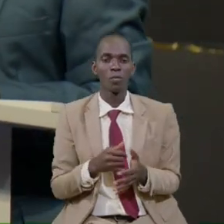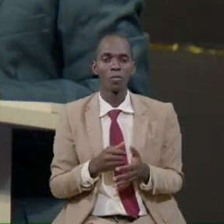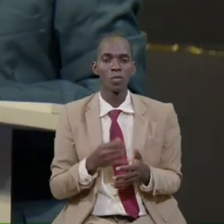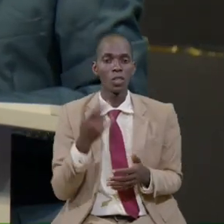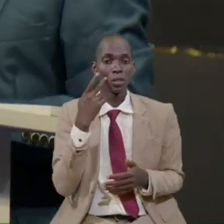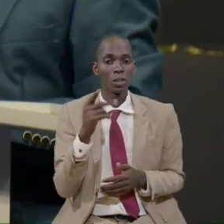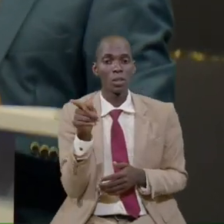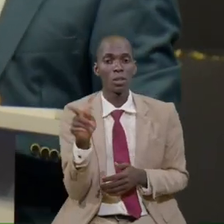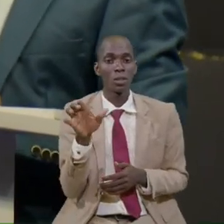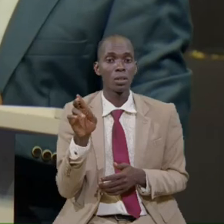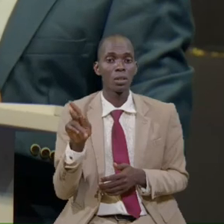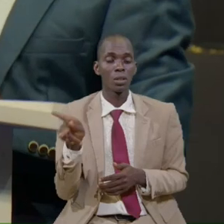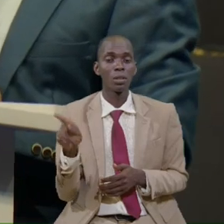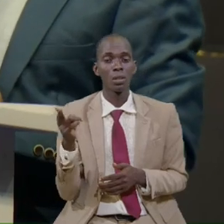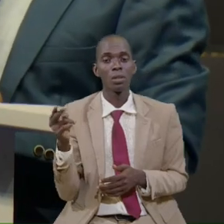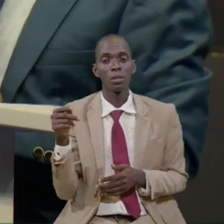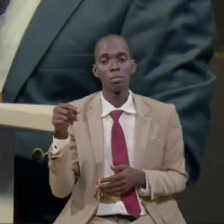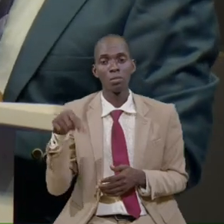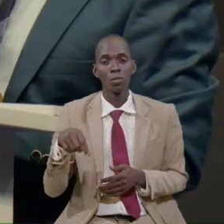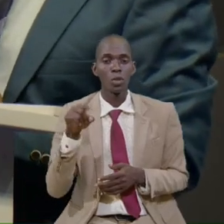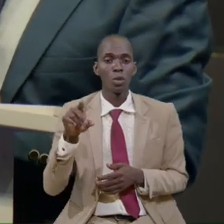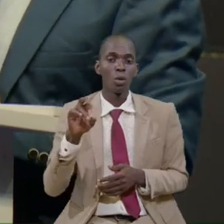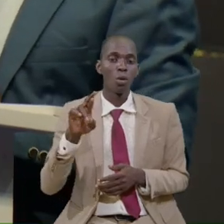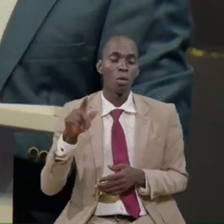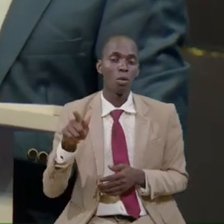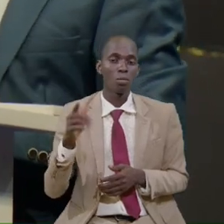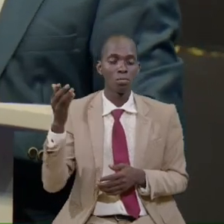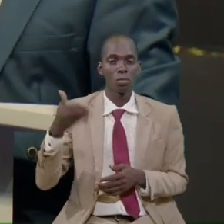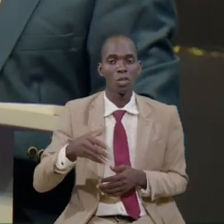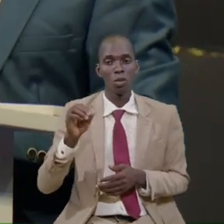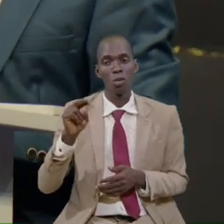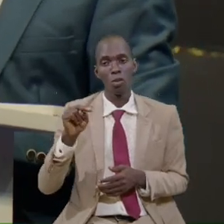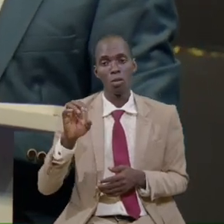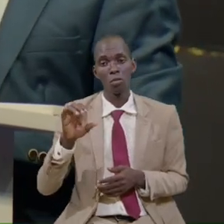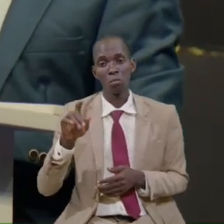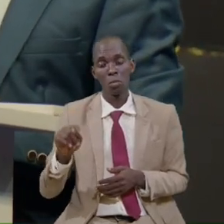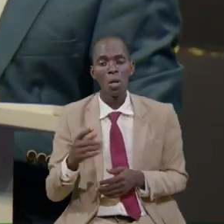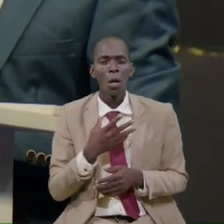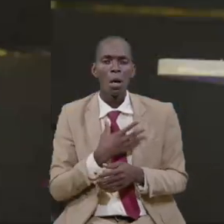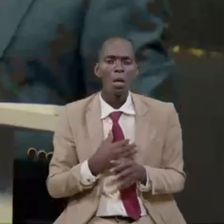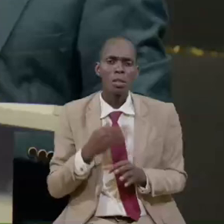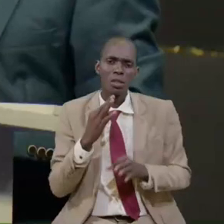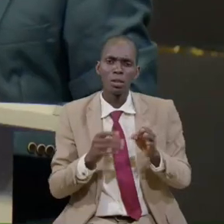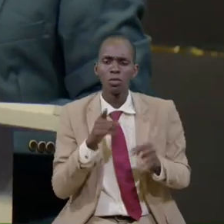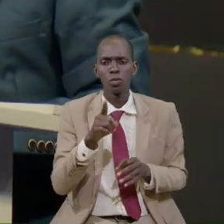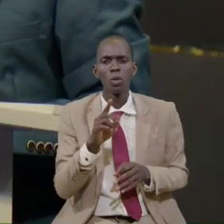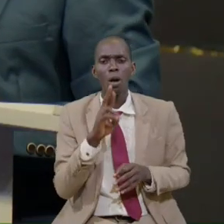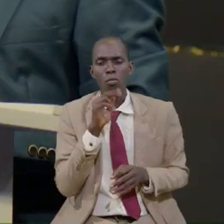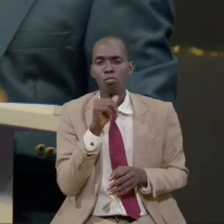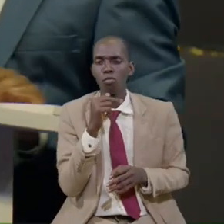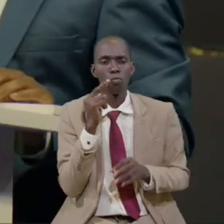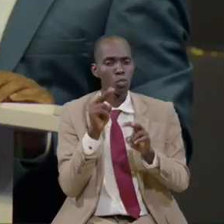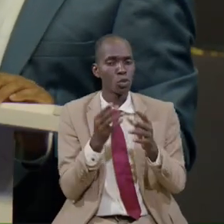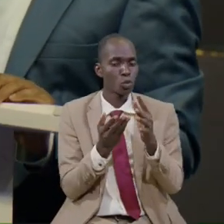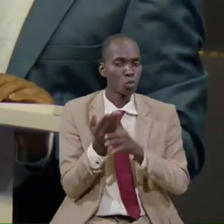gckhq.org/connect. Cliquez sur là, vous allez remplir le formulaire qui s'affichera. Vous êtes à la radio ou à la